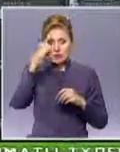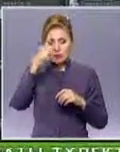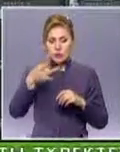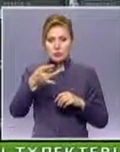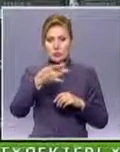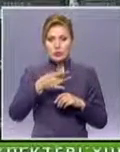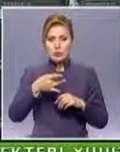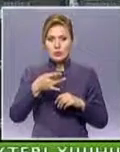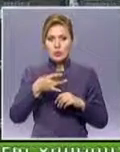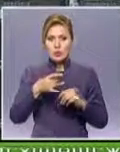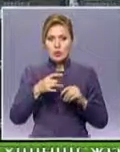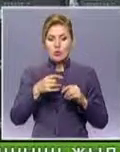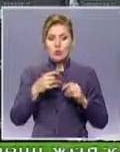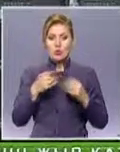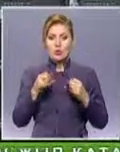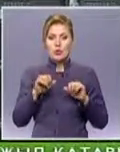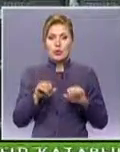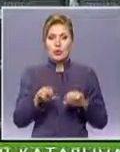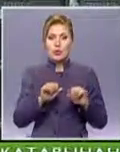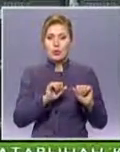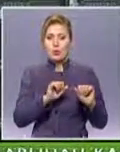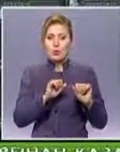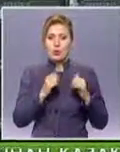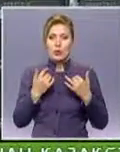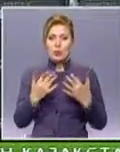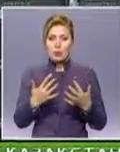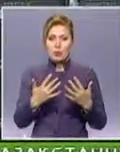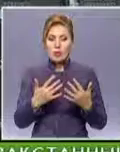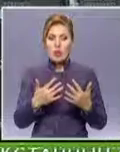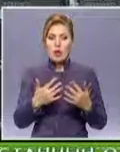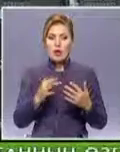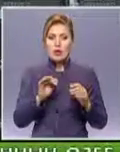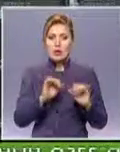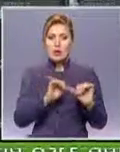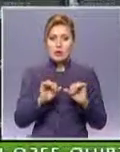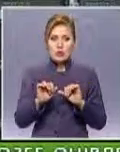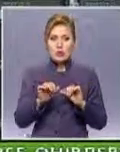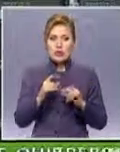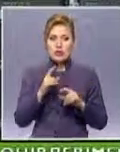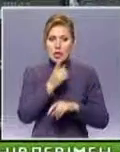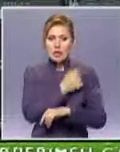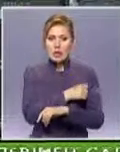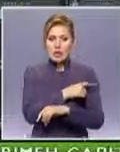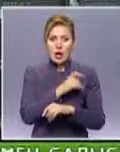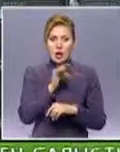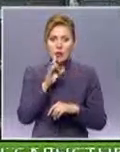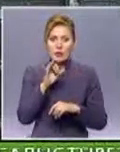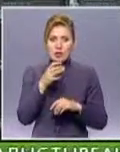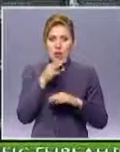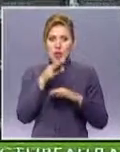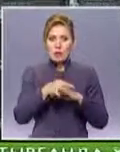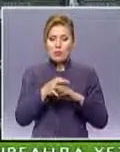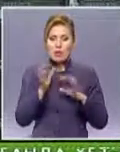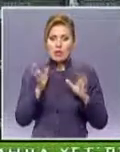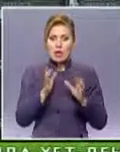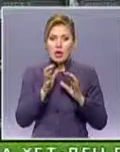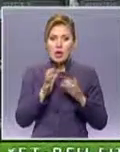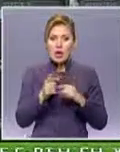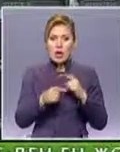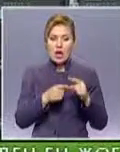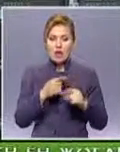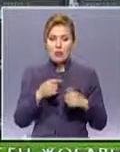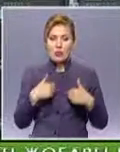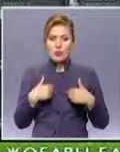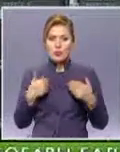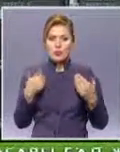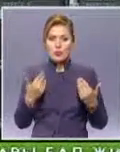Республикасының тұтынушылар құқықтарын қорғау агенттігі санитарлық аудит немесе жауапкершілікті сақтандыру әдістерін